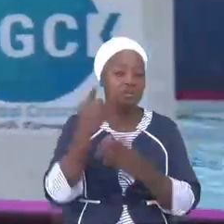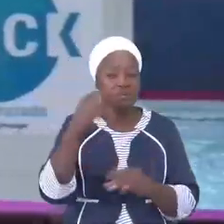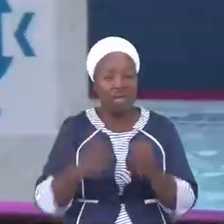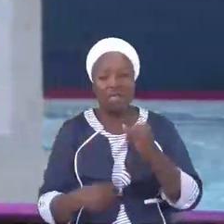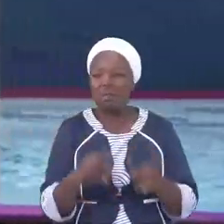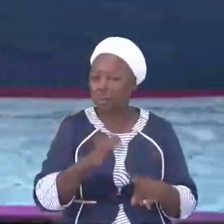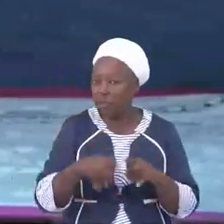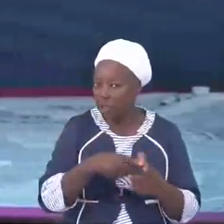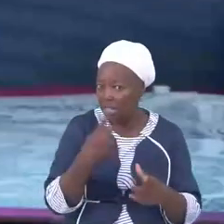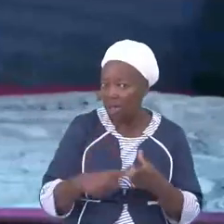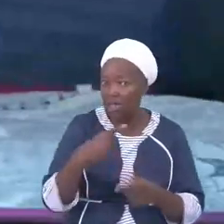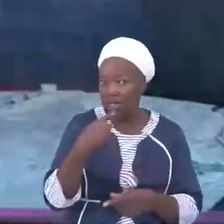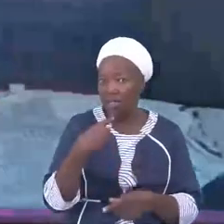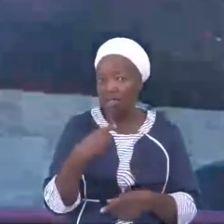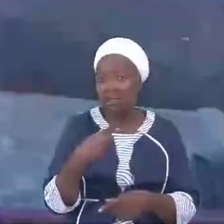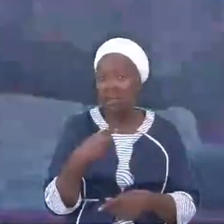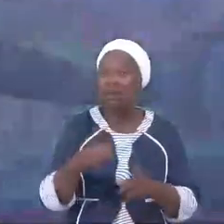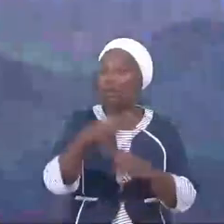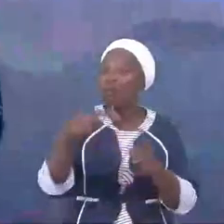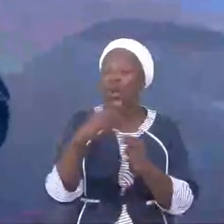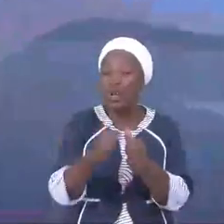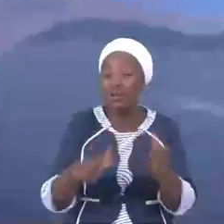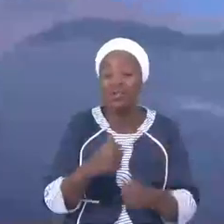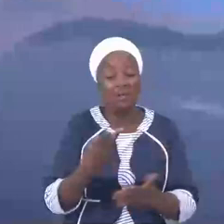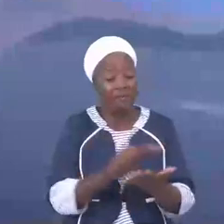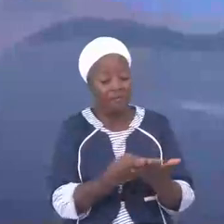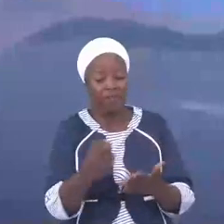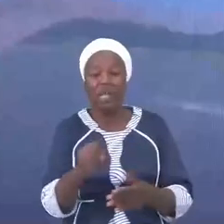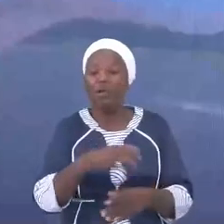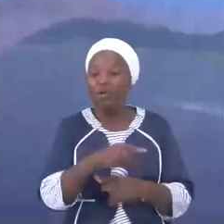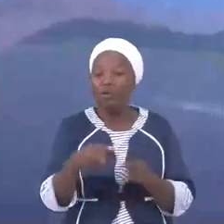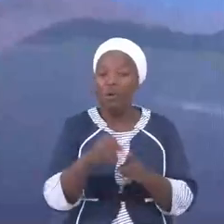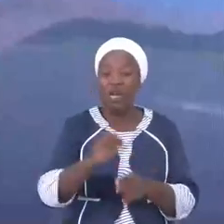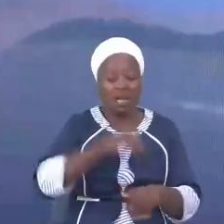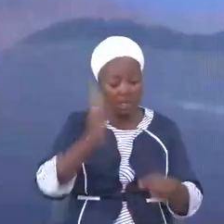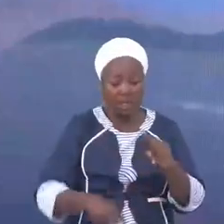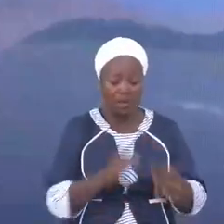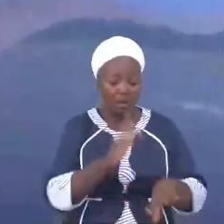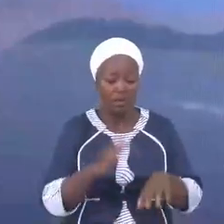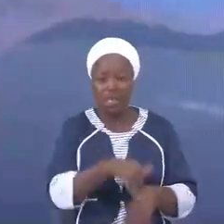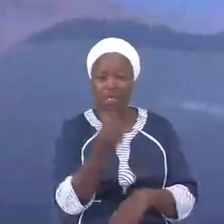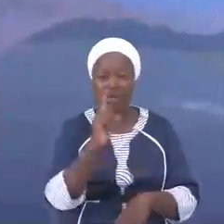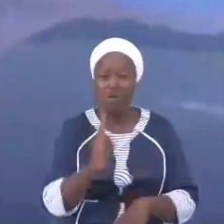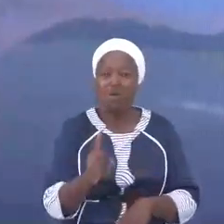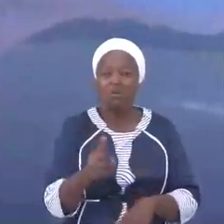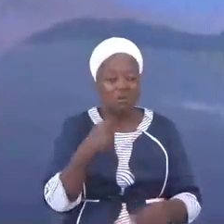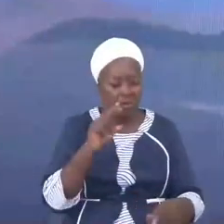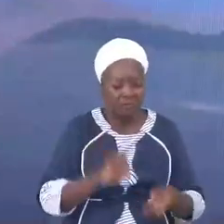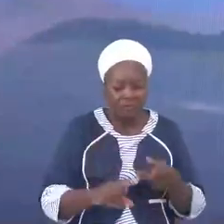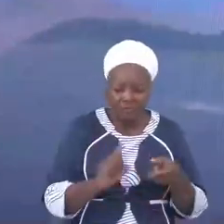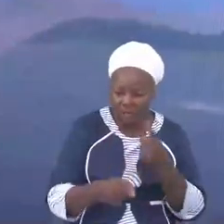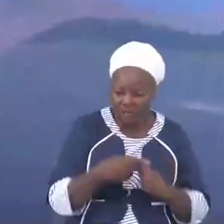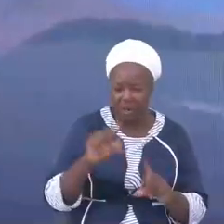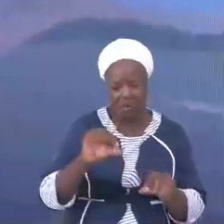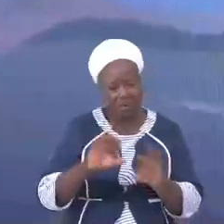embarqué. Mais quand tout a échoué et quand je ne peux toucher personne, pas de famille,